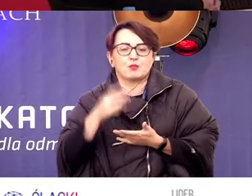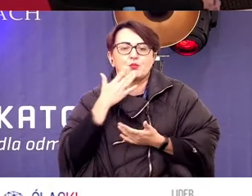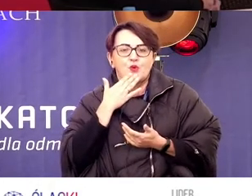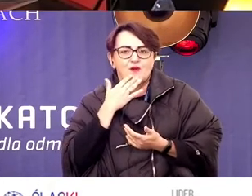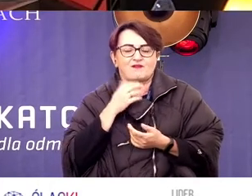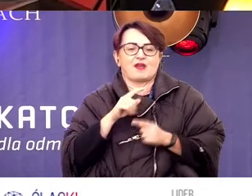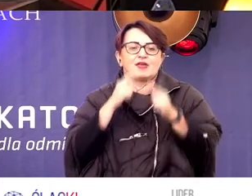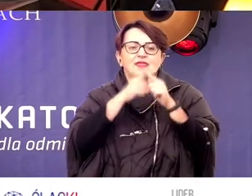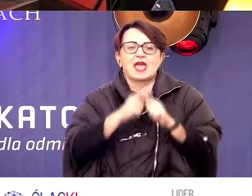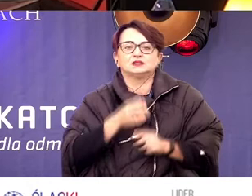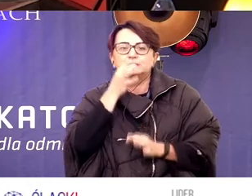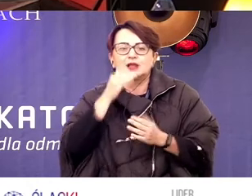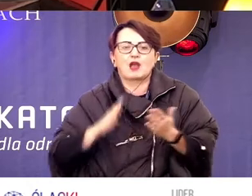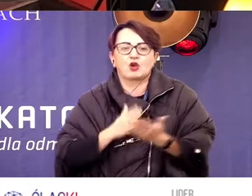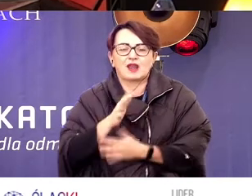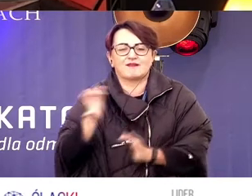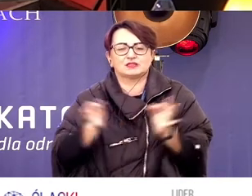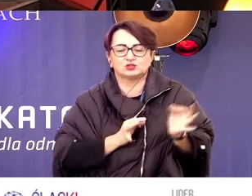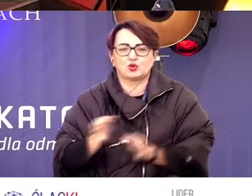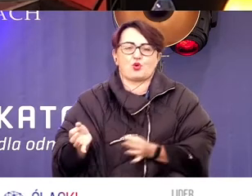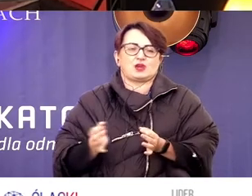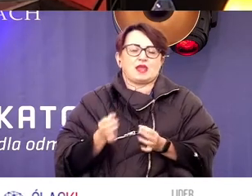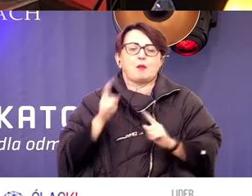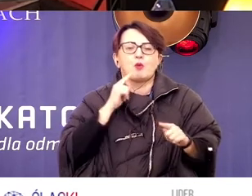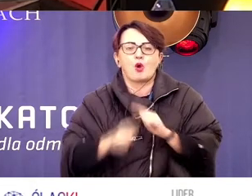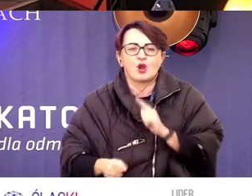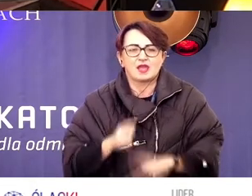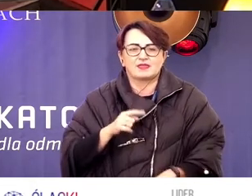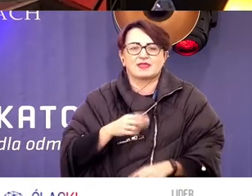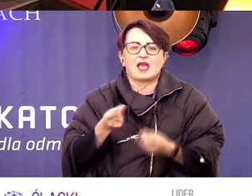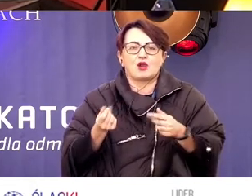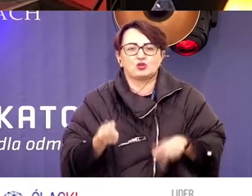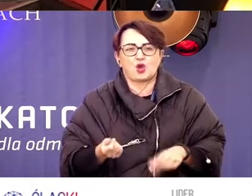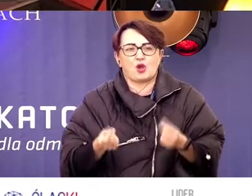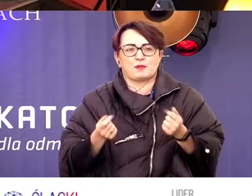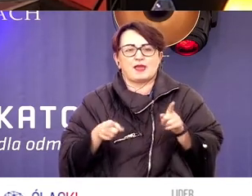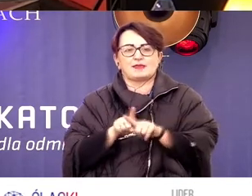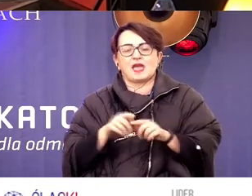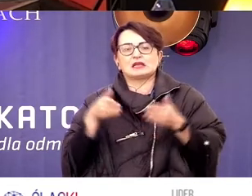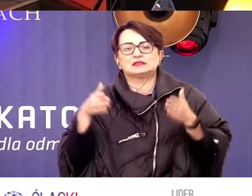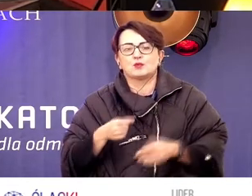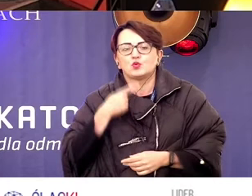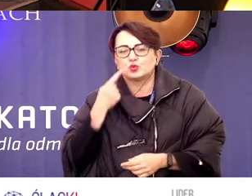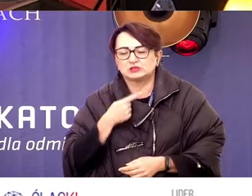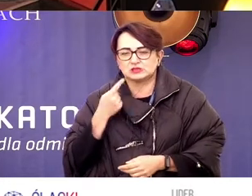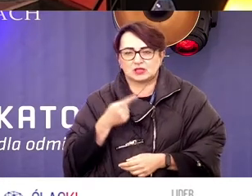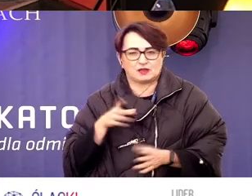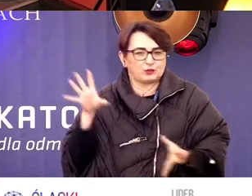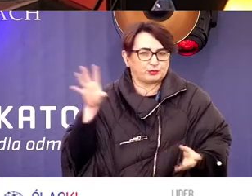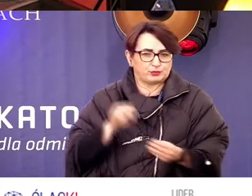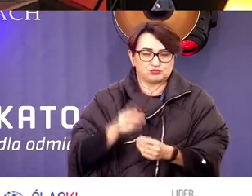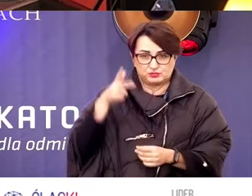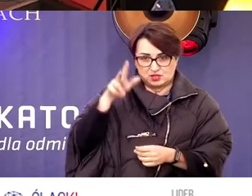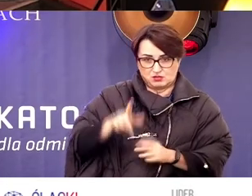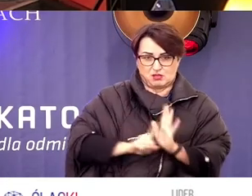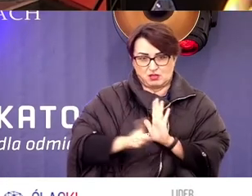taki test z geografii, historii, polityki, ekonomii. Potem egzaminy ustne. W sumie to trwało prawie